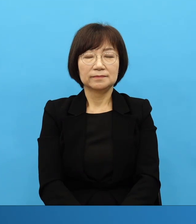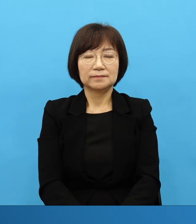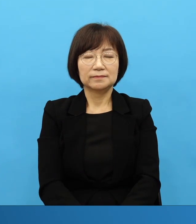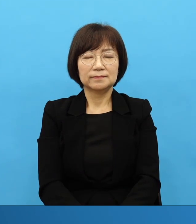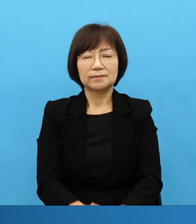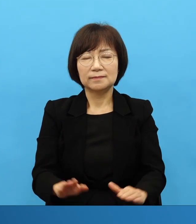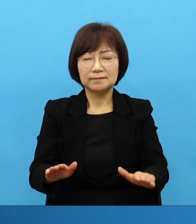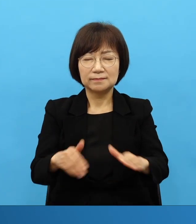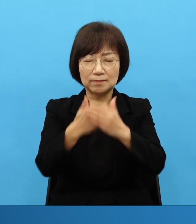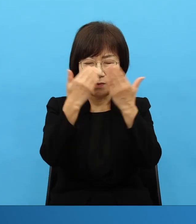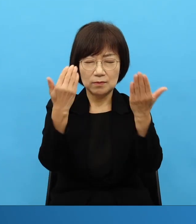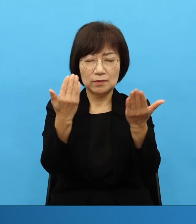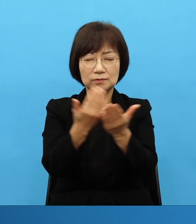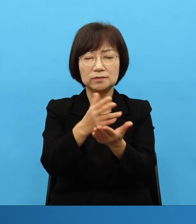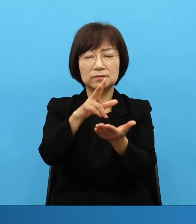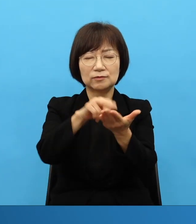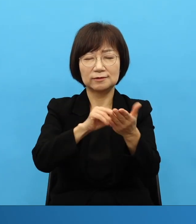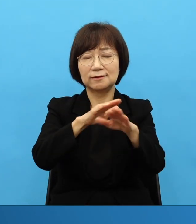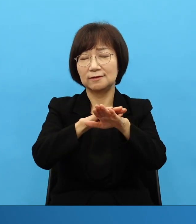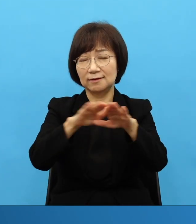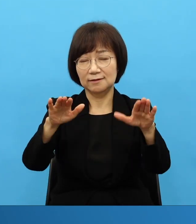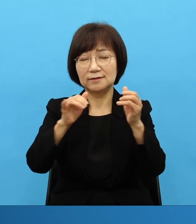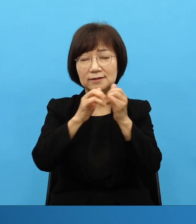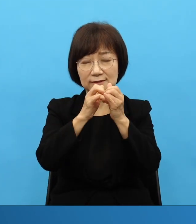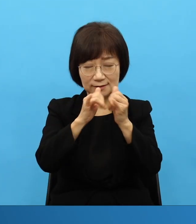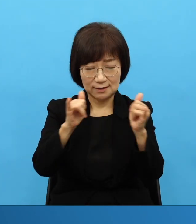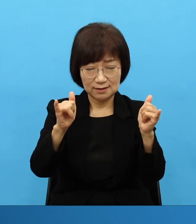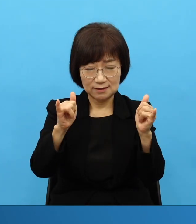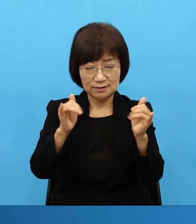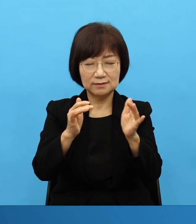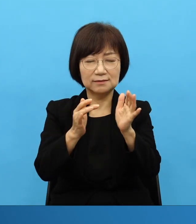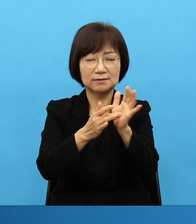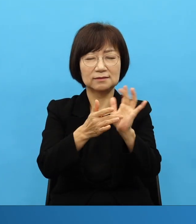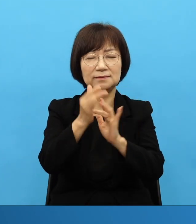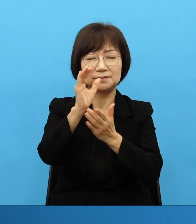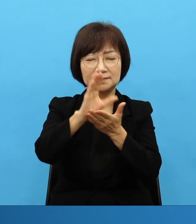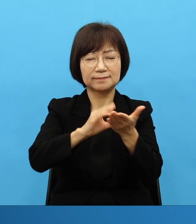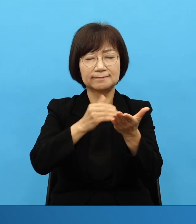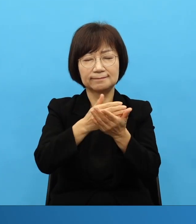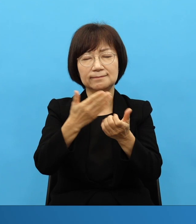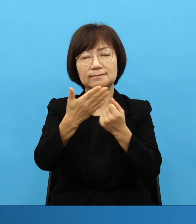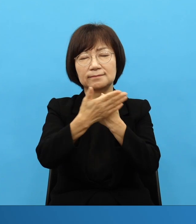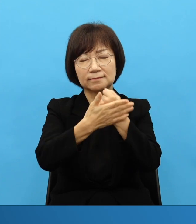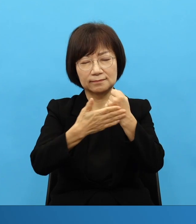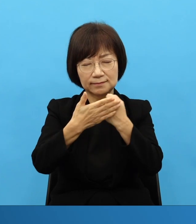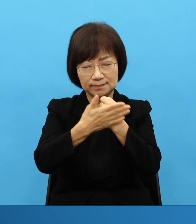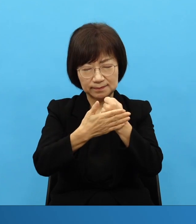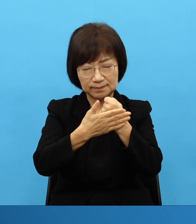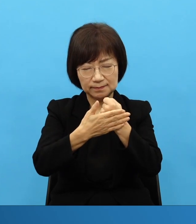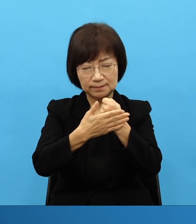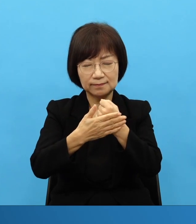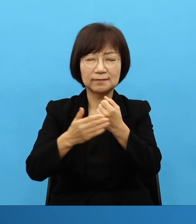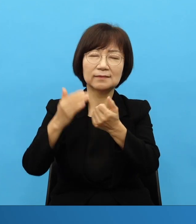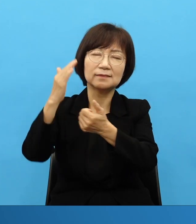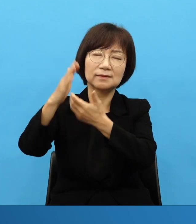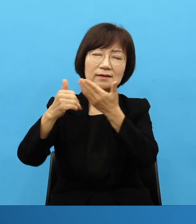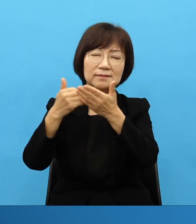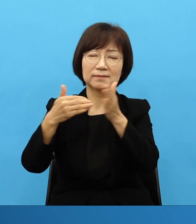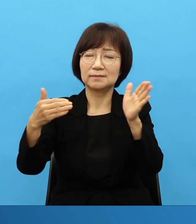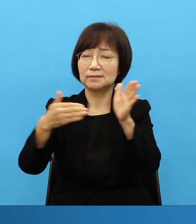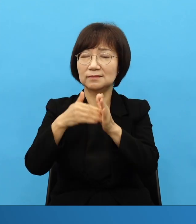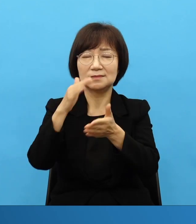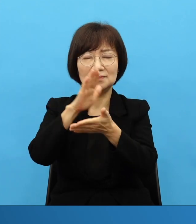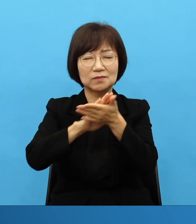모든 문제 해결자이신 예수 그리스도의 은혜와 Now by the grace of our Lord Jesus Christ, who is the answer to all problems, 하나님의 무한하신 and the